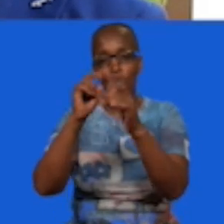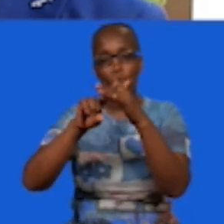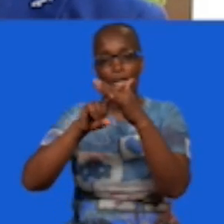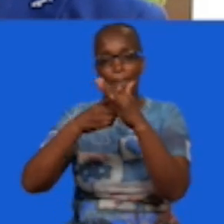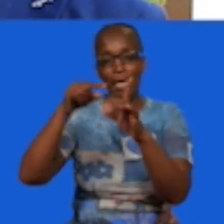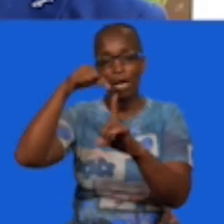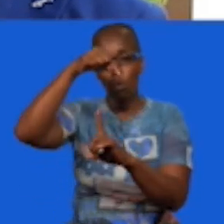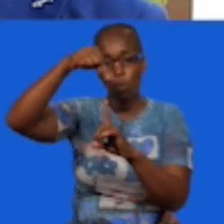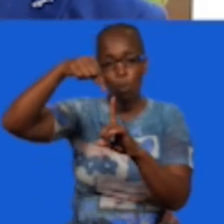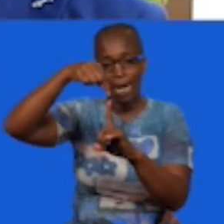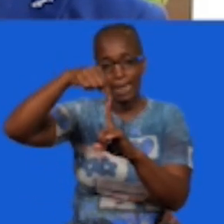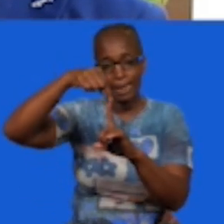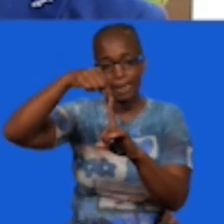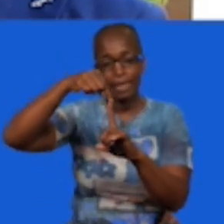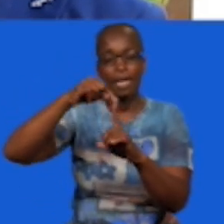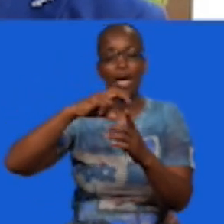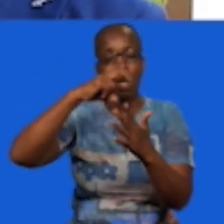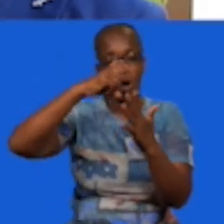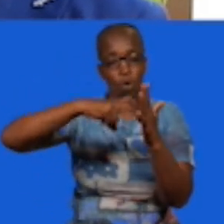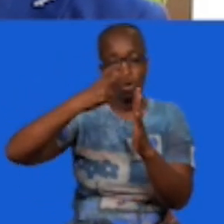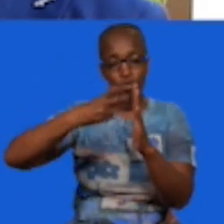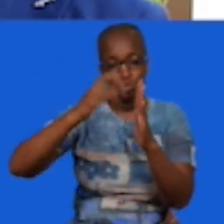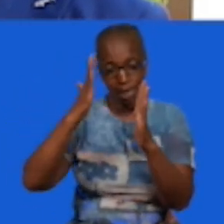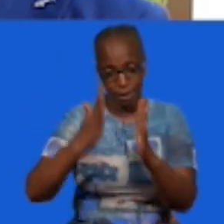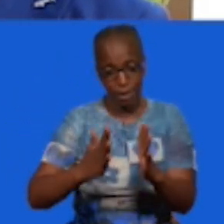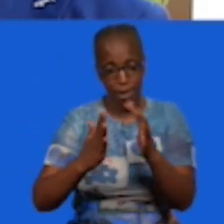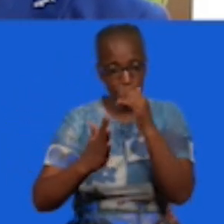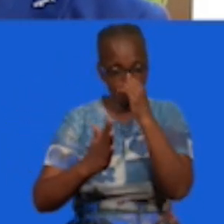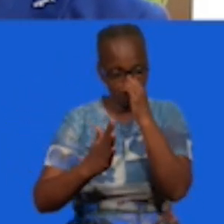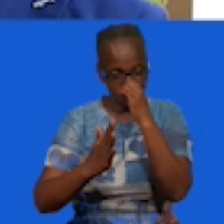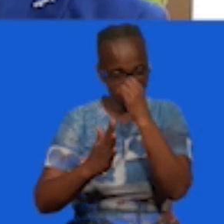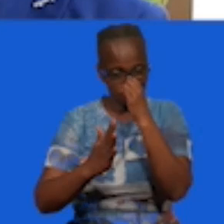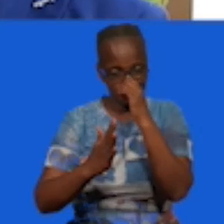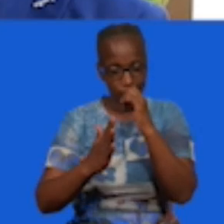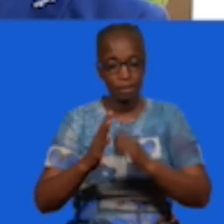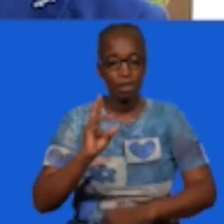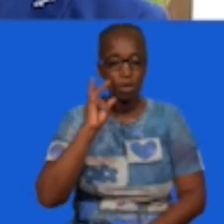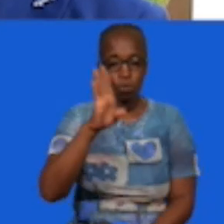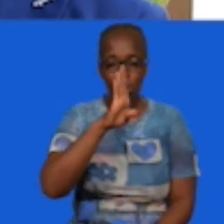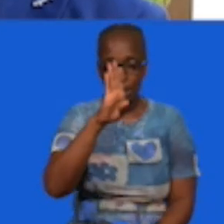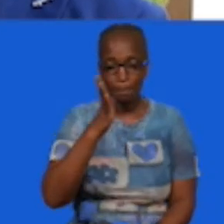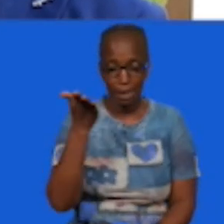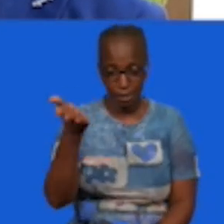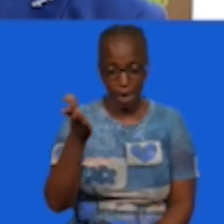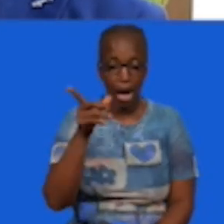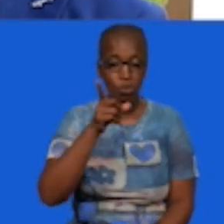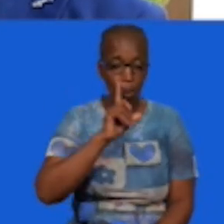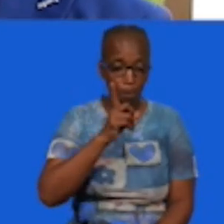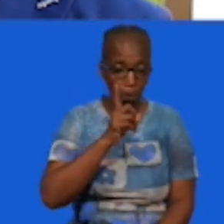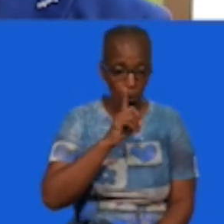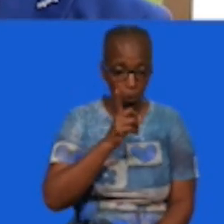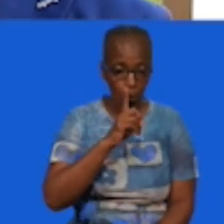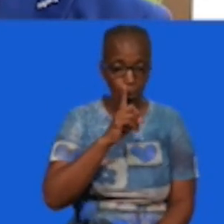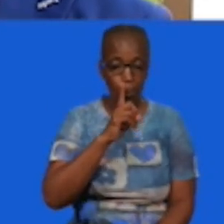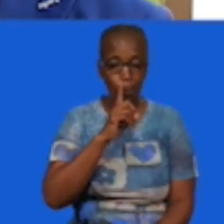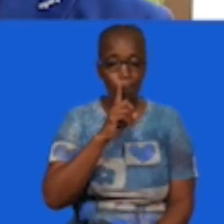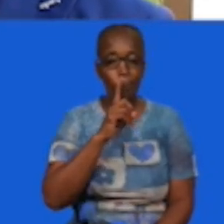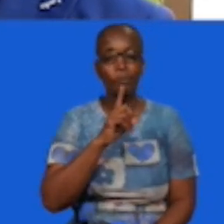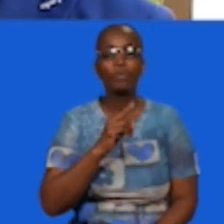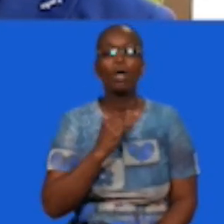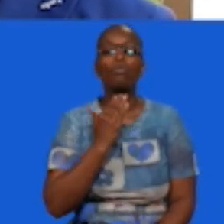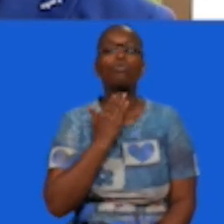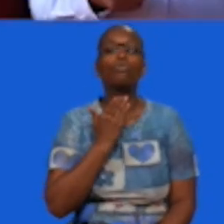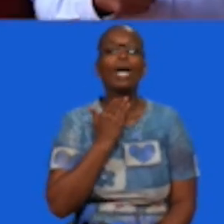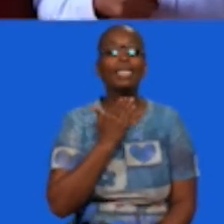hiyo kazi itaanza lini, na wanasema contractor atakuwa at the site kesho ndio aanze kazi ya